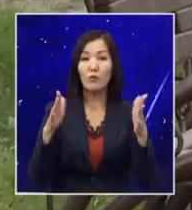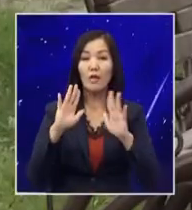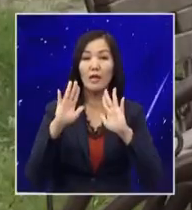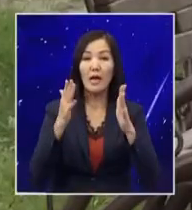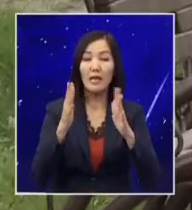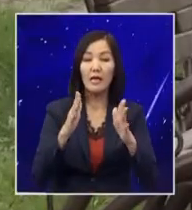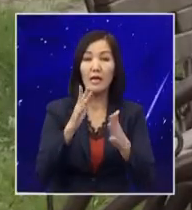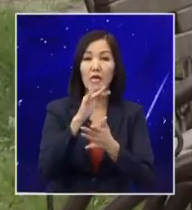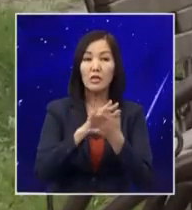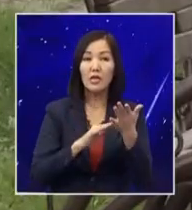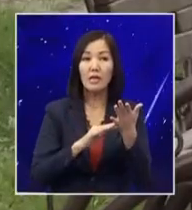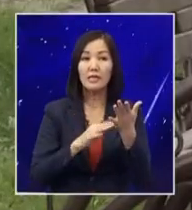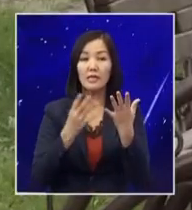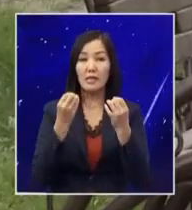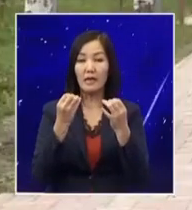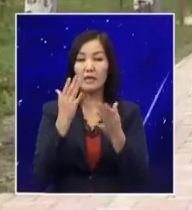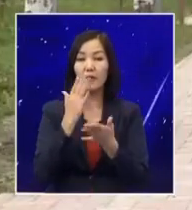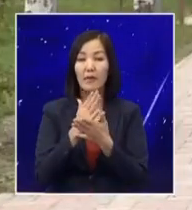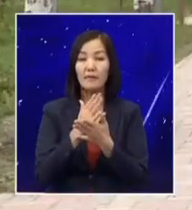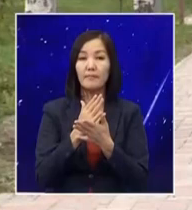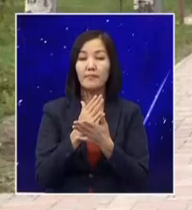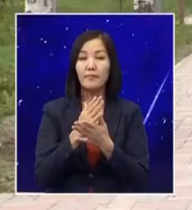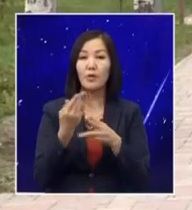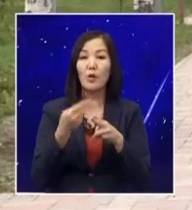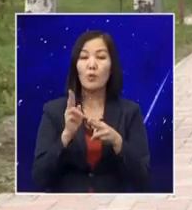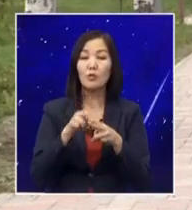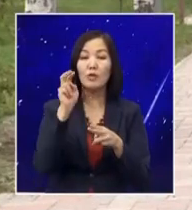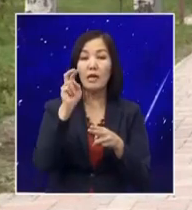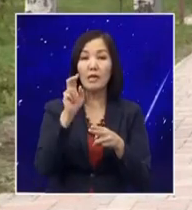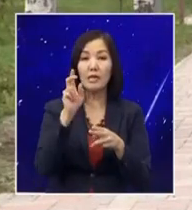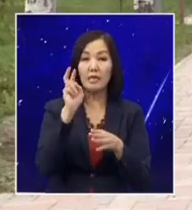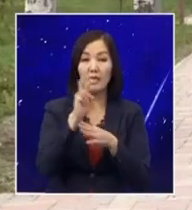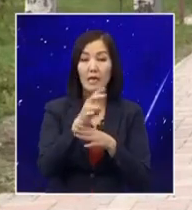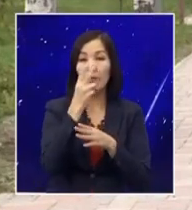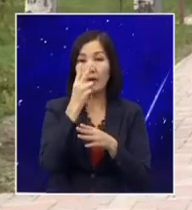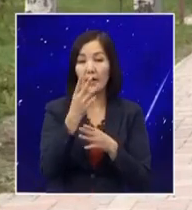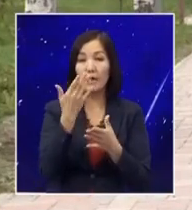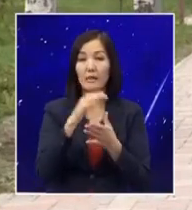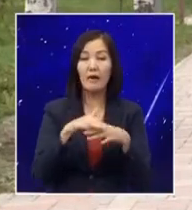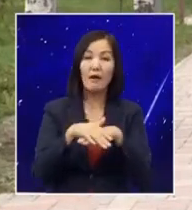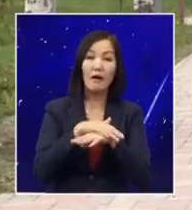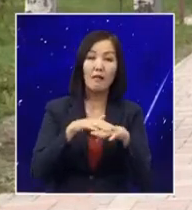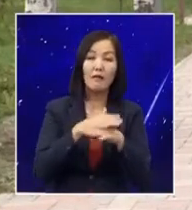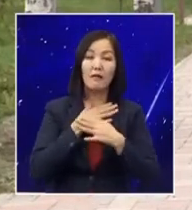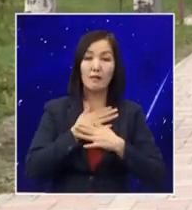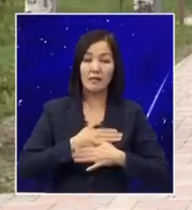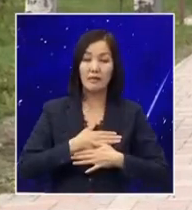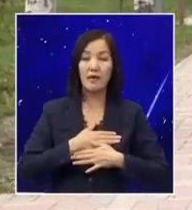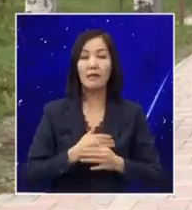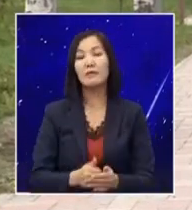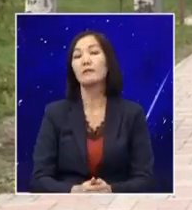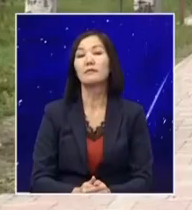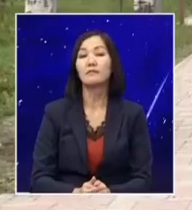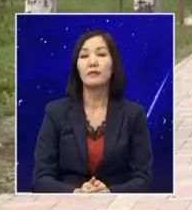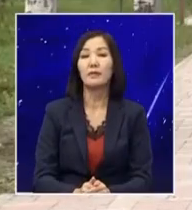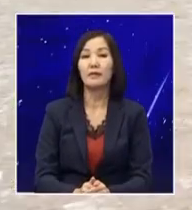жалғасы былай қарай жалғасып жатыр. Осында кеп қарап жатырмыз, сөйлесіп жатырмыз, халықтар разы әзірге жасалып жатқан, осы істеліп